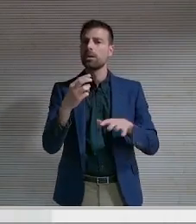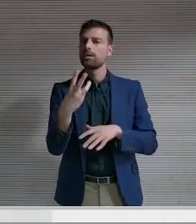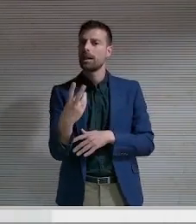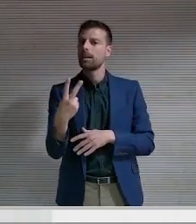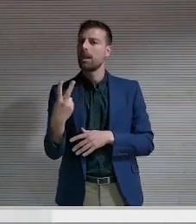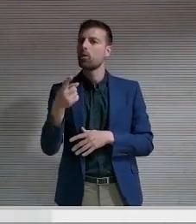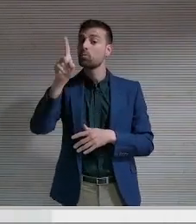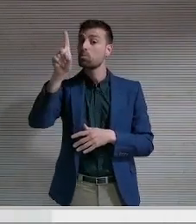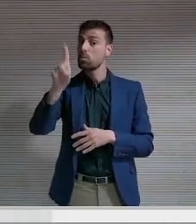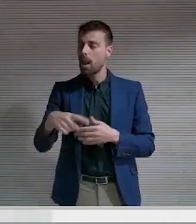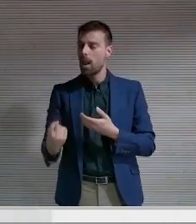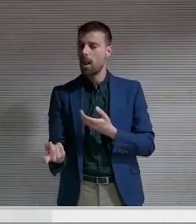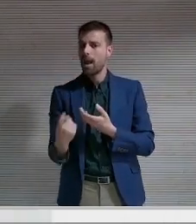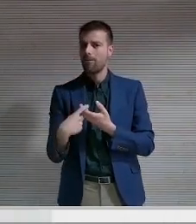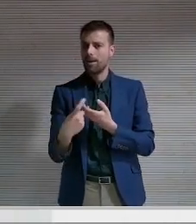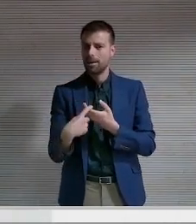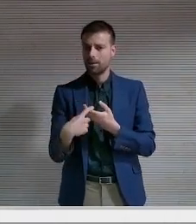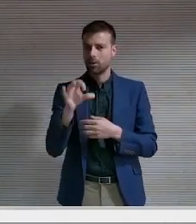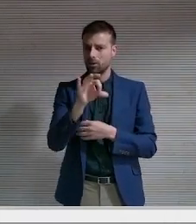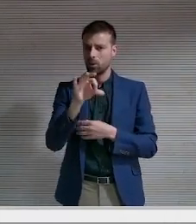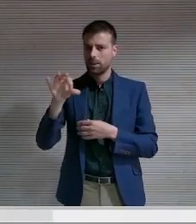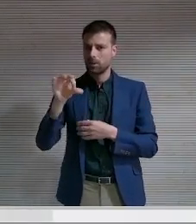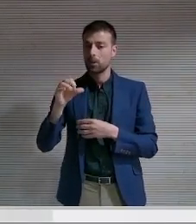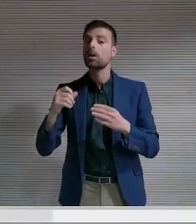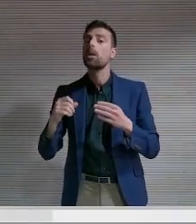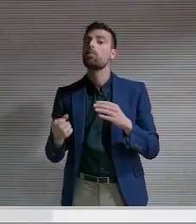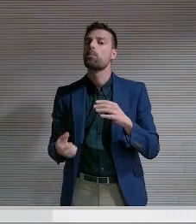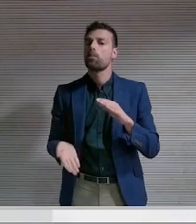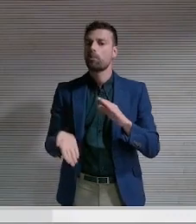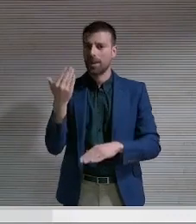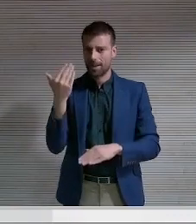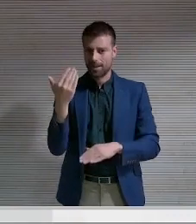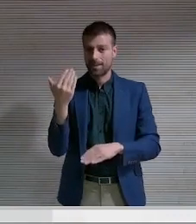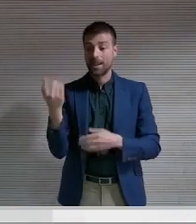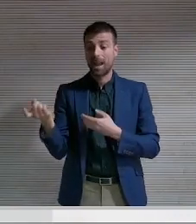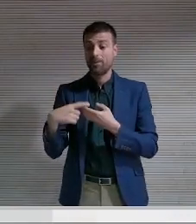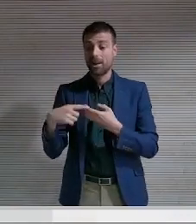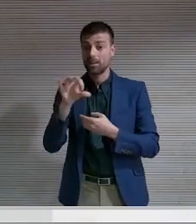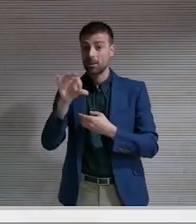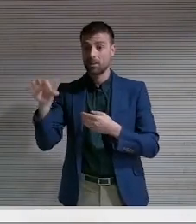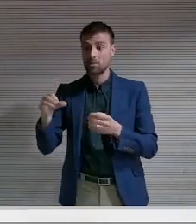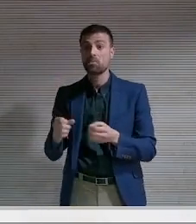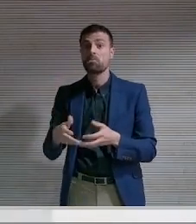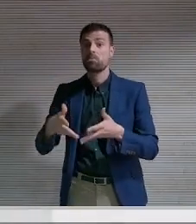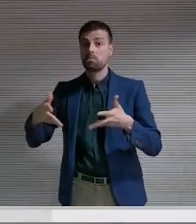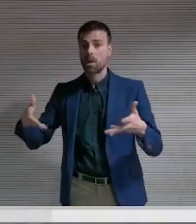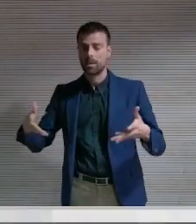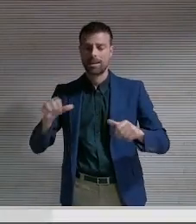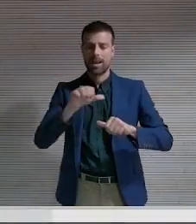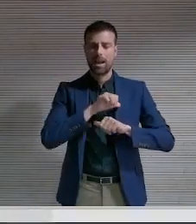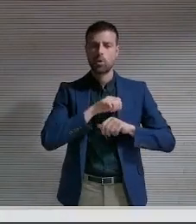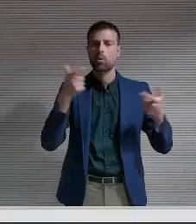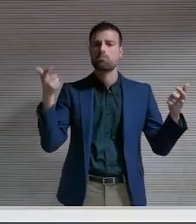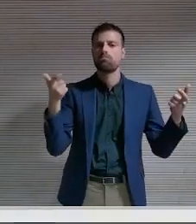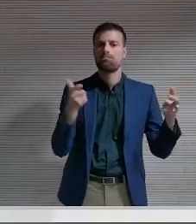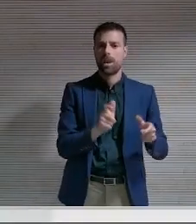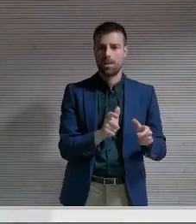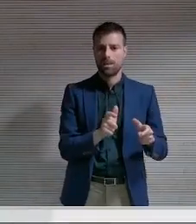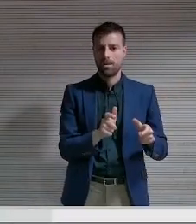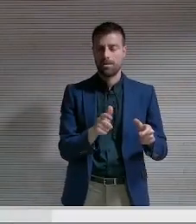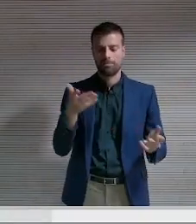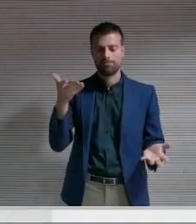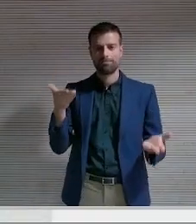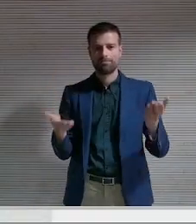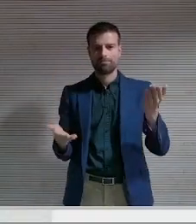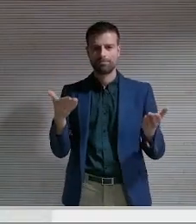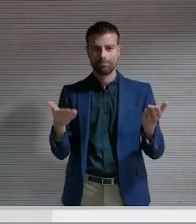234.932.000 afiliacions a la Seguretat Social més. Més afiliació a la Seguretat Social, menys atur, i això,